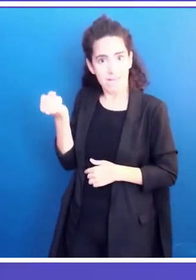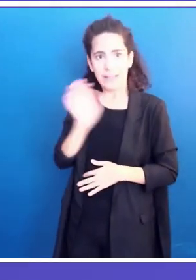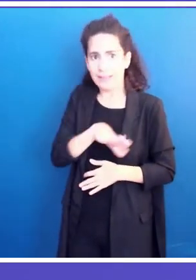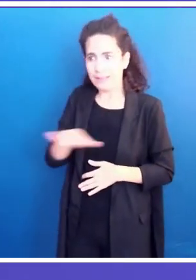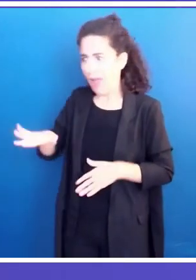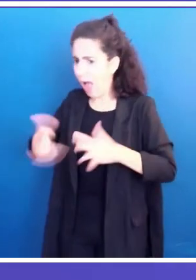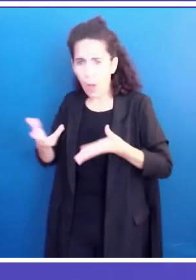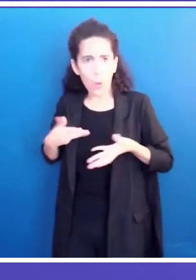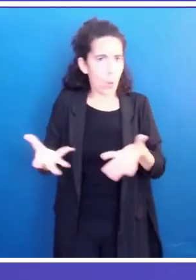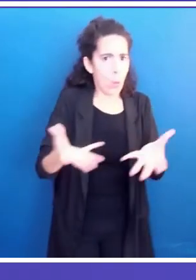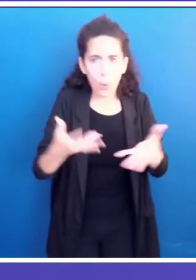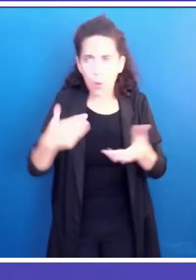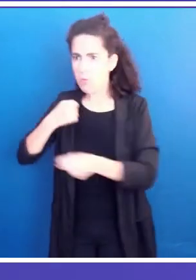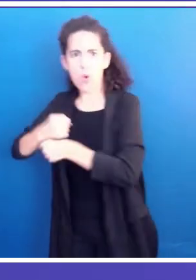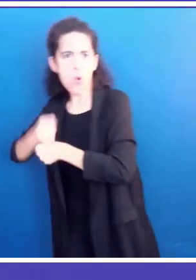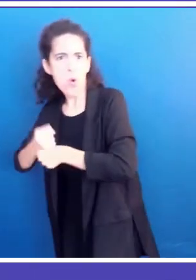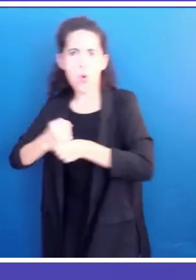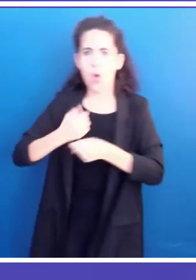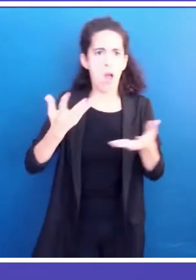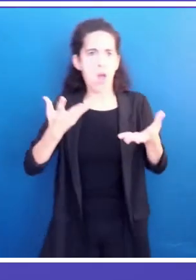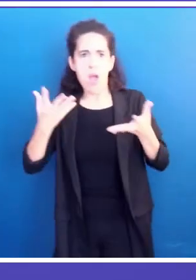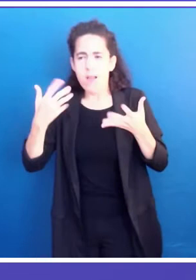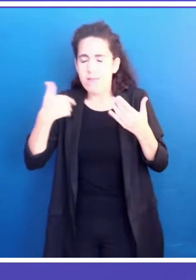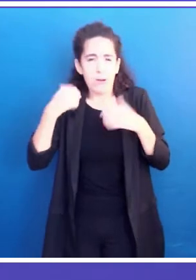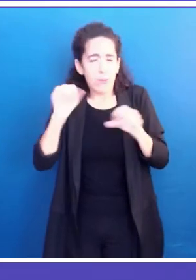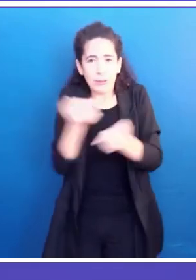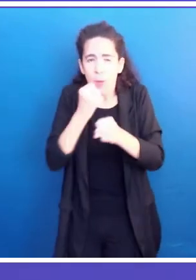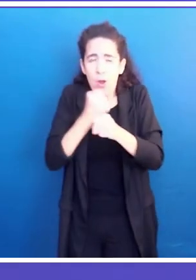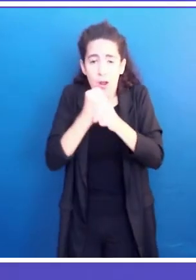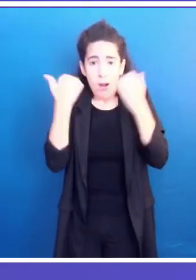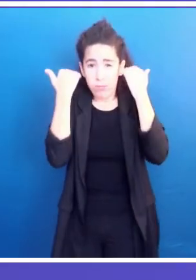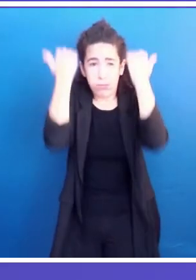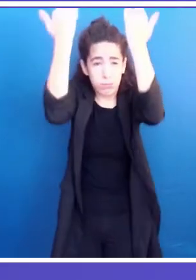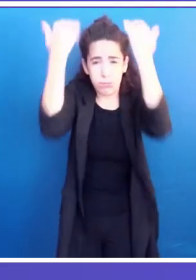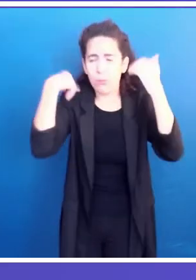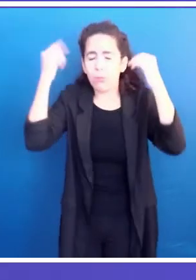الملاجئ، الحضانات، حيث